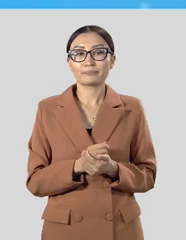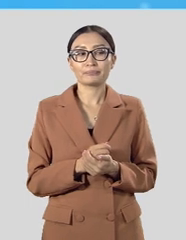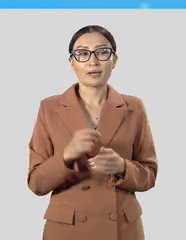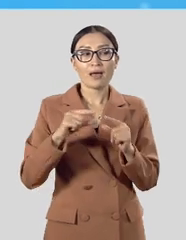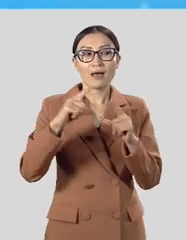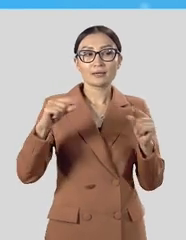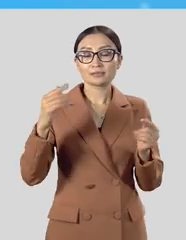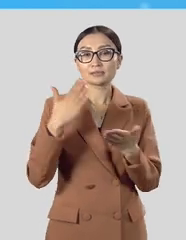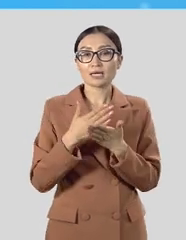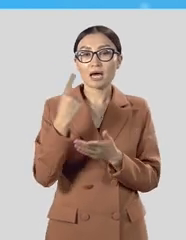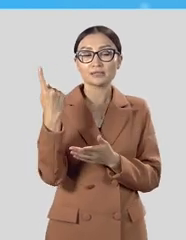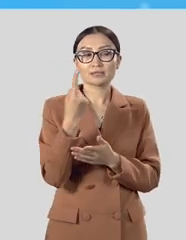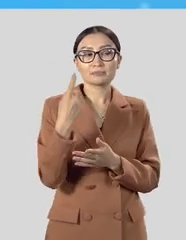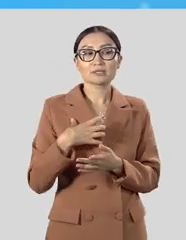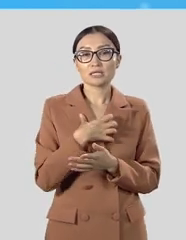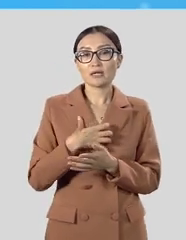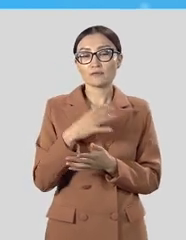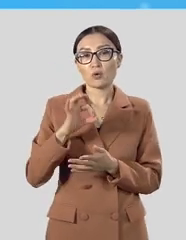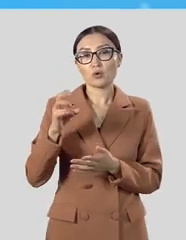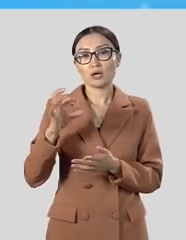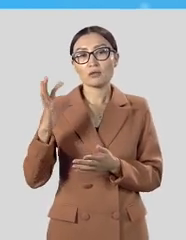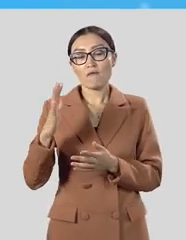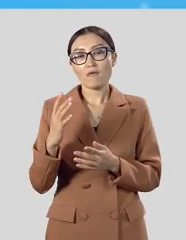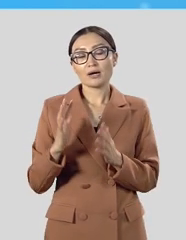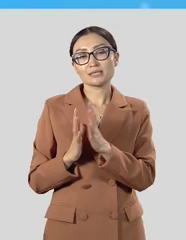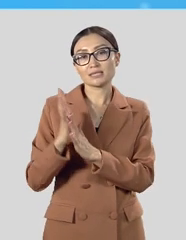Лист является одним из основных органов растения.